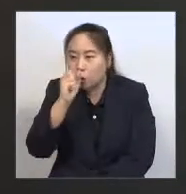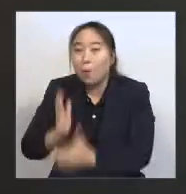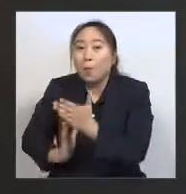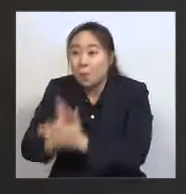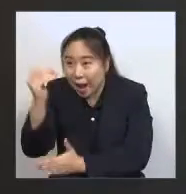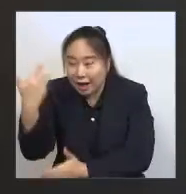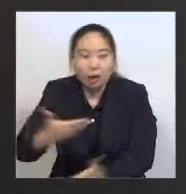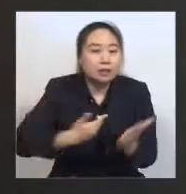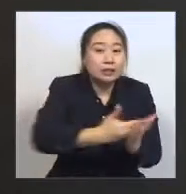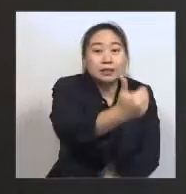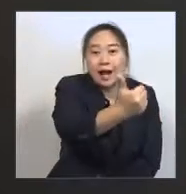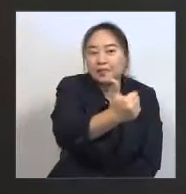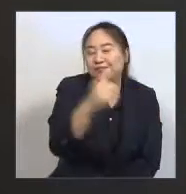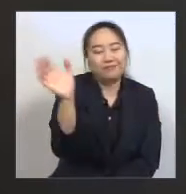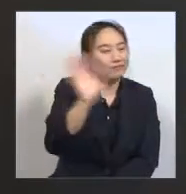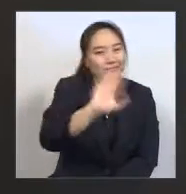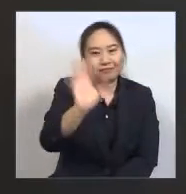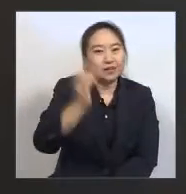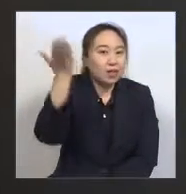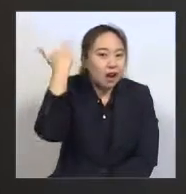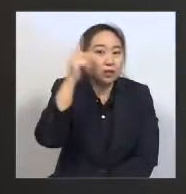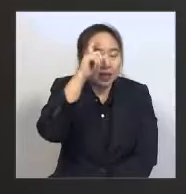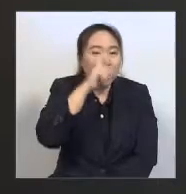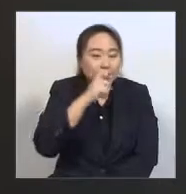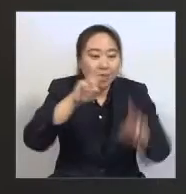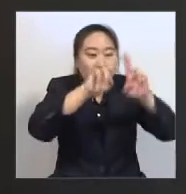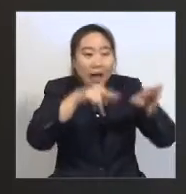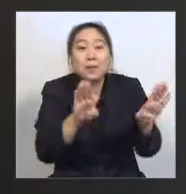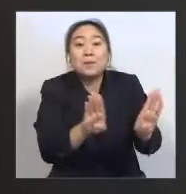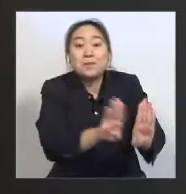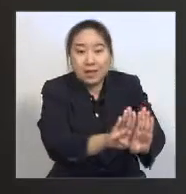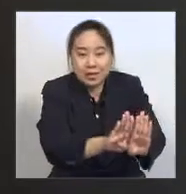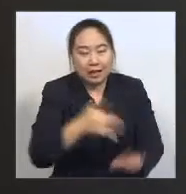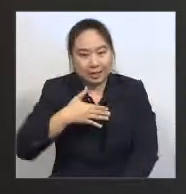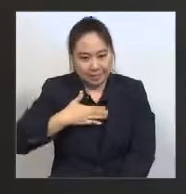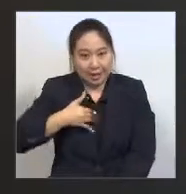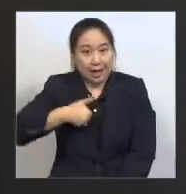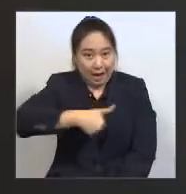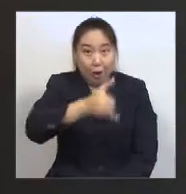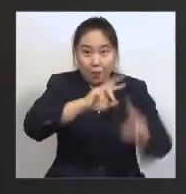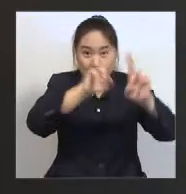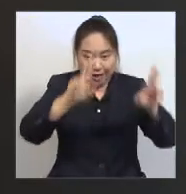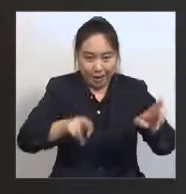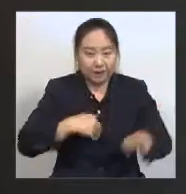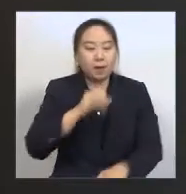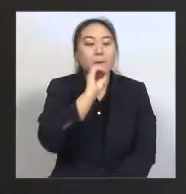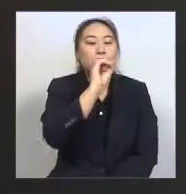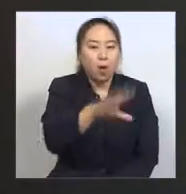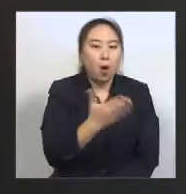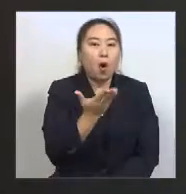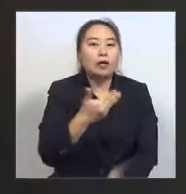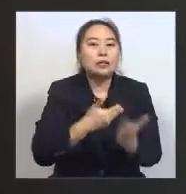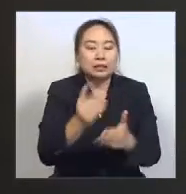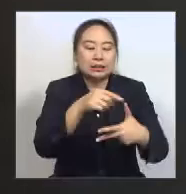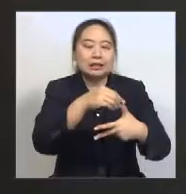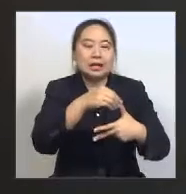จริงค่ะเมื่อวันเสาร์เพราะวันอาทิตย์ร้านเขาปิดดิฉันเดินเข้าไปในร้านขายเคมีดิฉันก็เดินเข้าไปบอกซื้อพารากอด